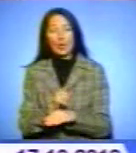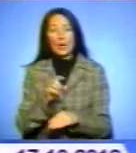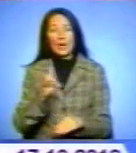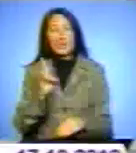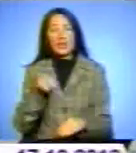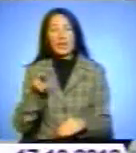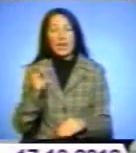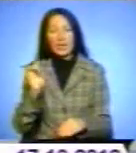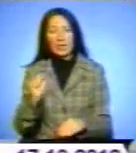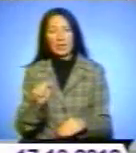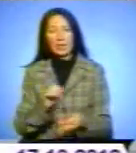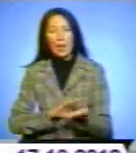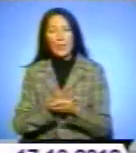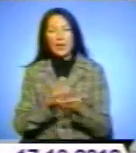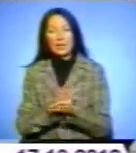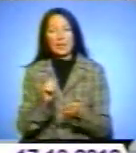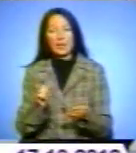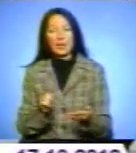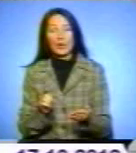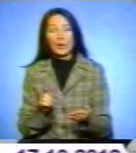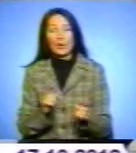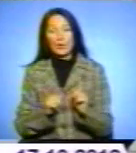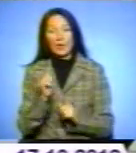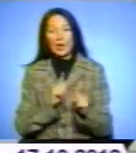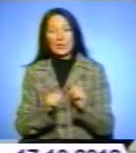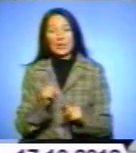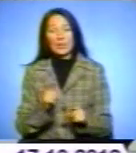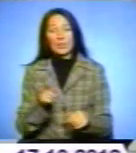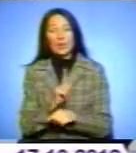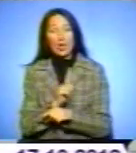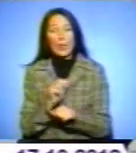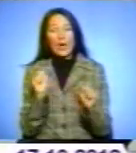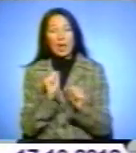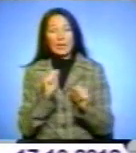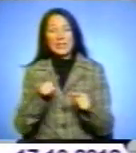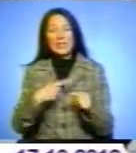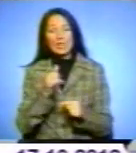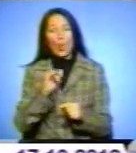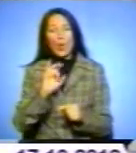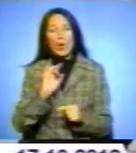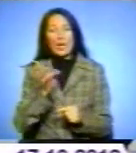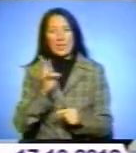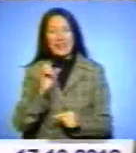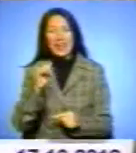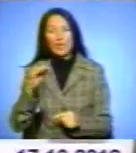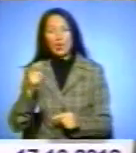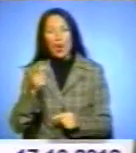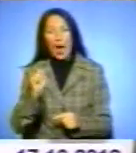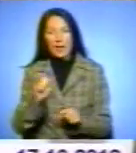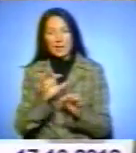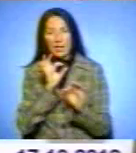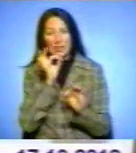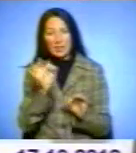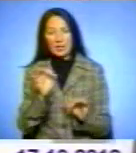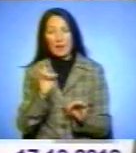прес-конференції. Тернопіль замерзає через «Укрнафтогаз», заявив сьогодні на брифінгу міський голова Тернополя Сергій Надал. Підприємство